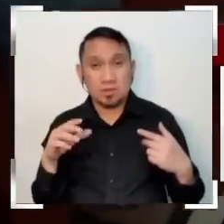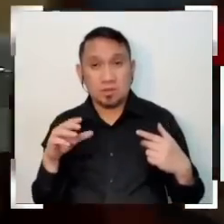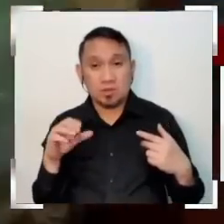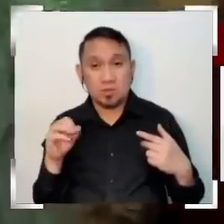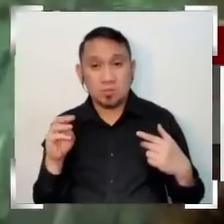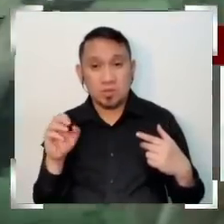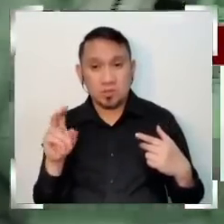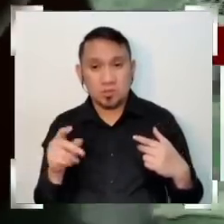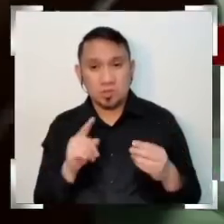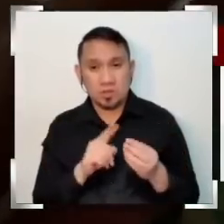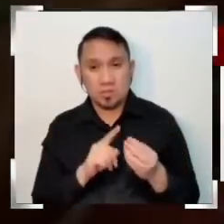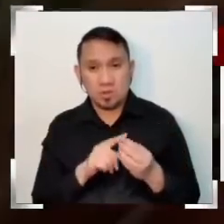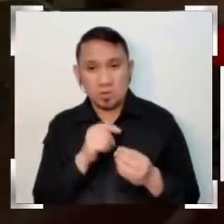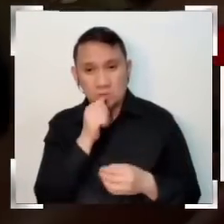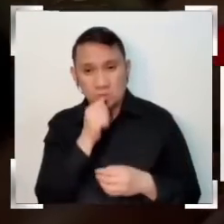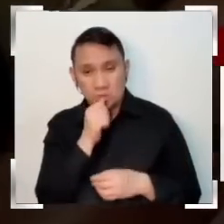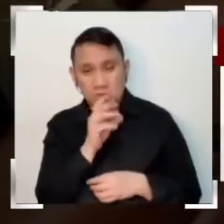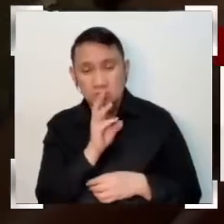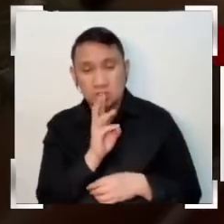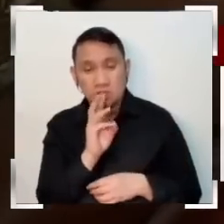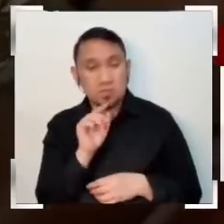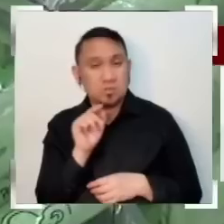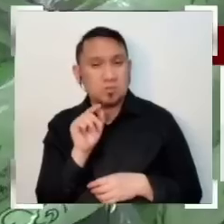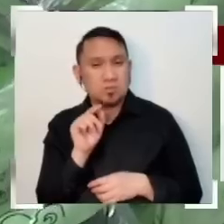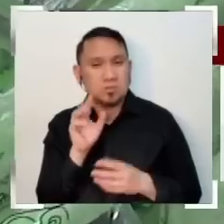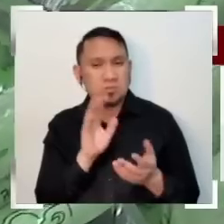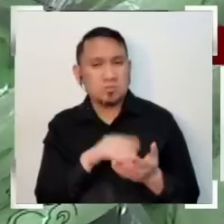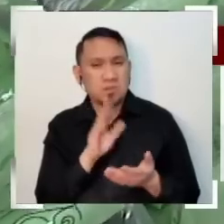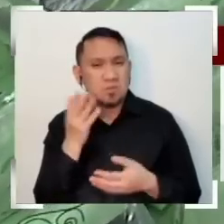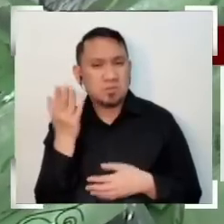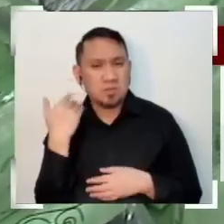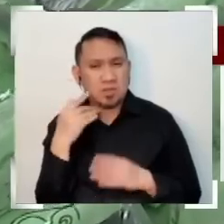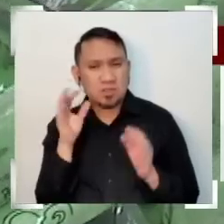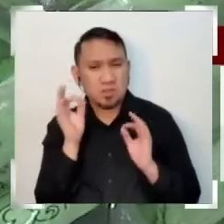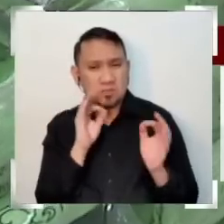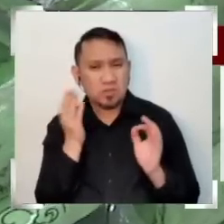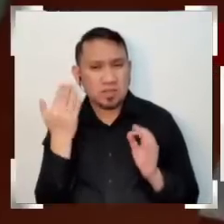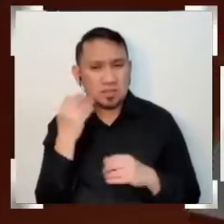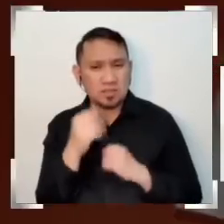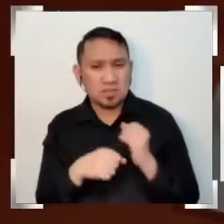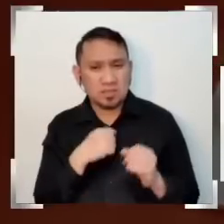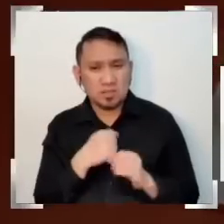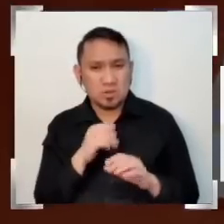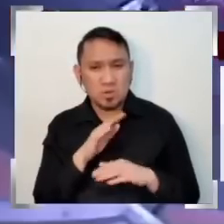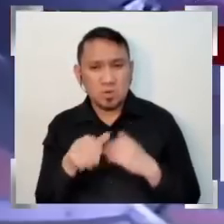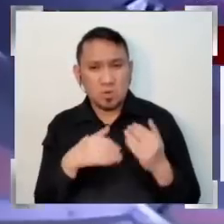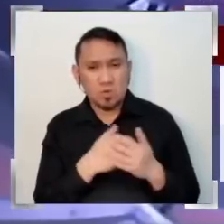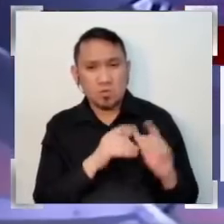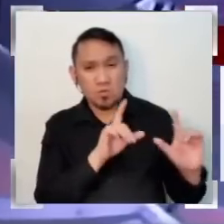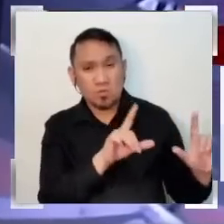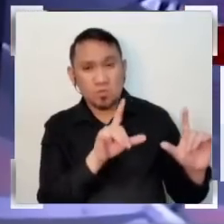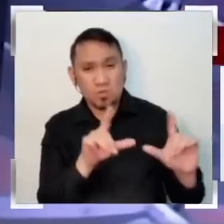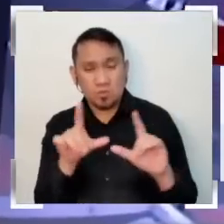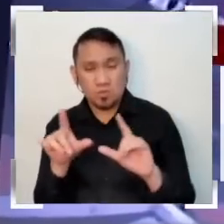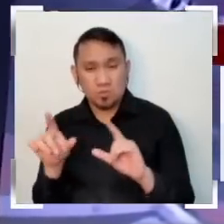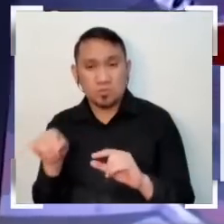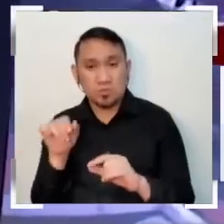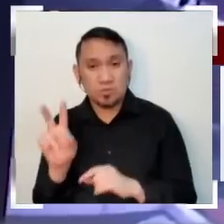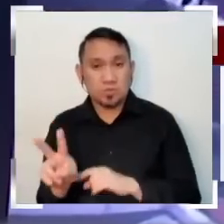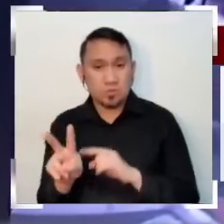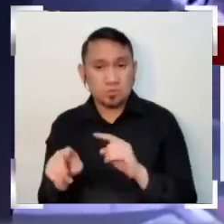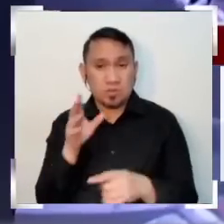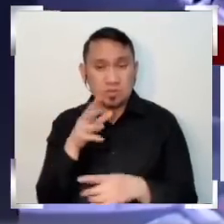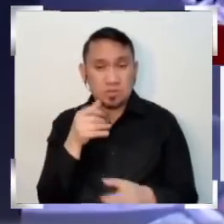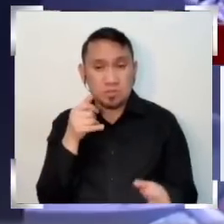6.7 billion peso Shabu raid Oktubre noong nakaraang taon. Lahat ng akusado maliban sa dalawa nakunan sa CCTV